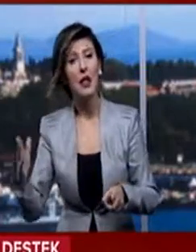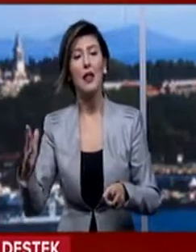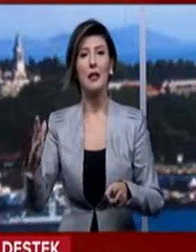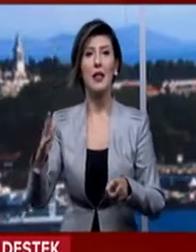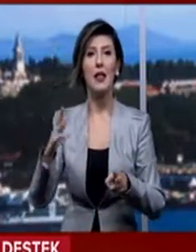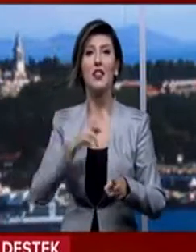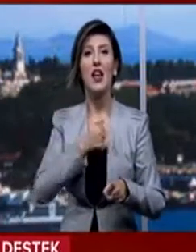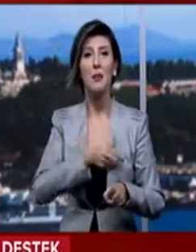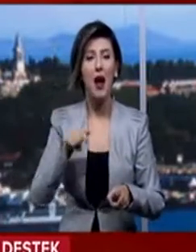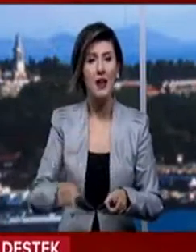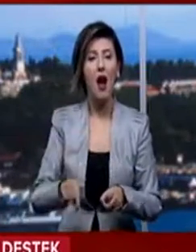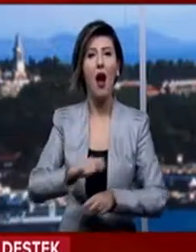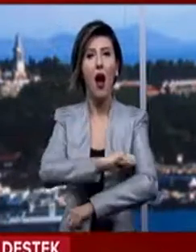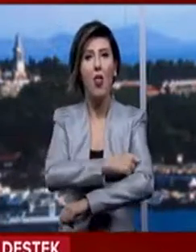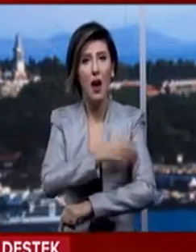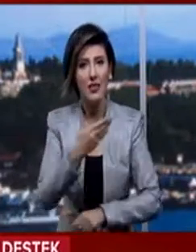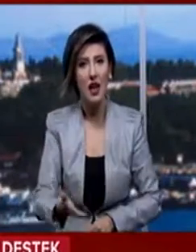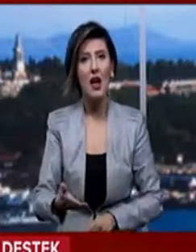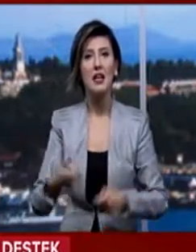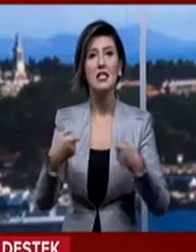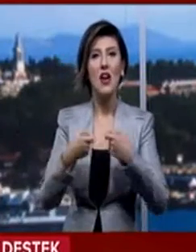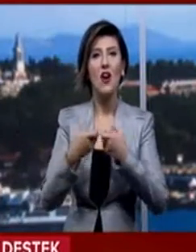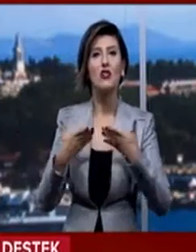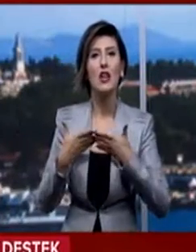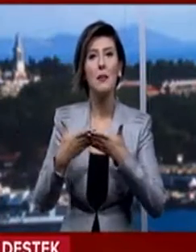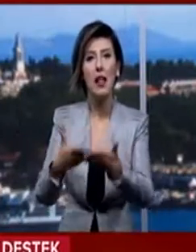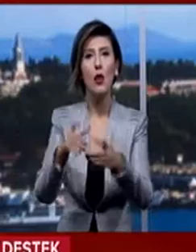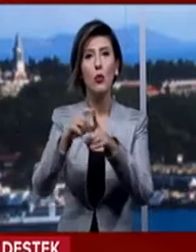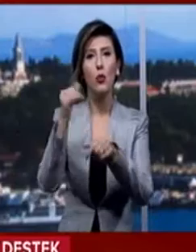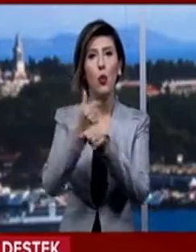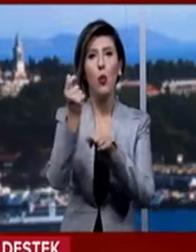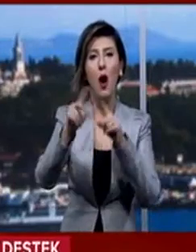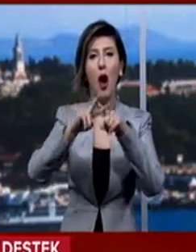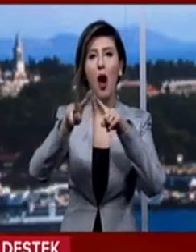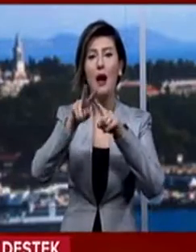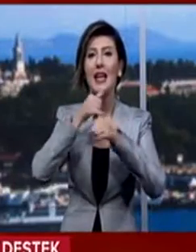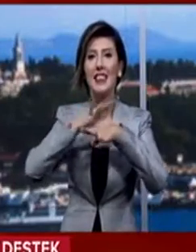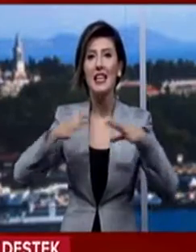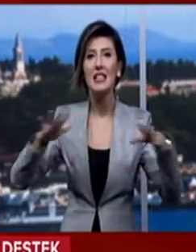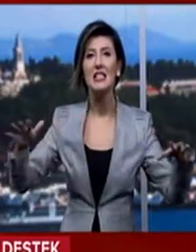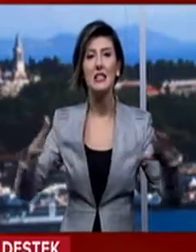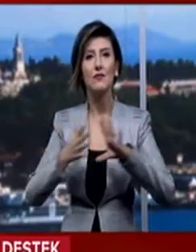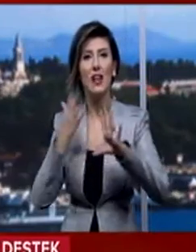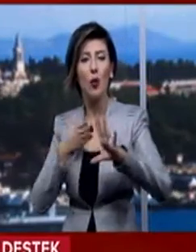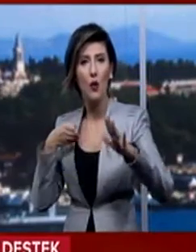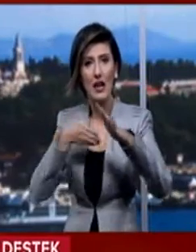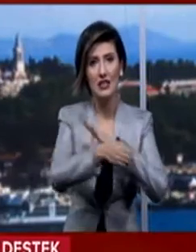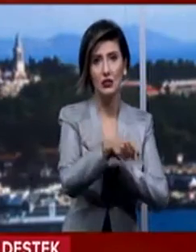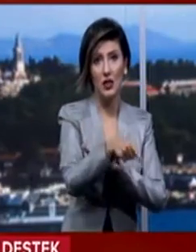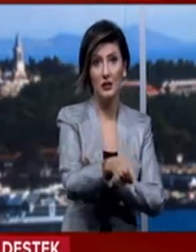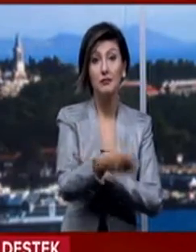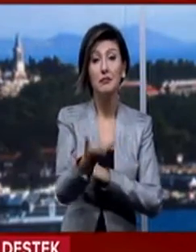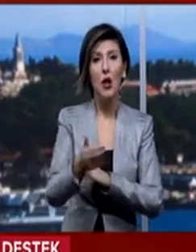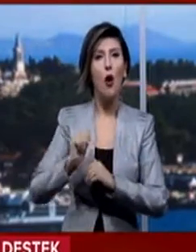sıra Danimarka ve Almanya'da savaş gemileriyle Doğu Akdeniz'deki filoya katılacak. Stoltenberg,